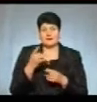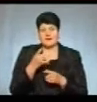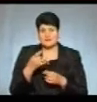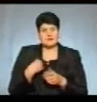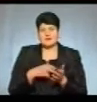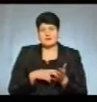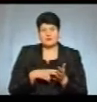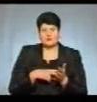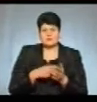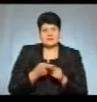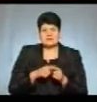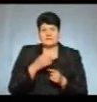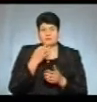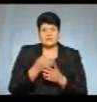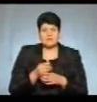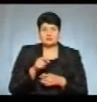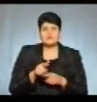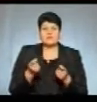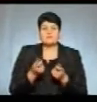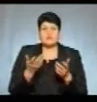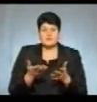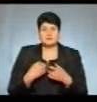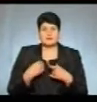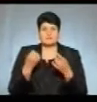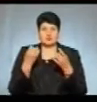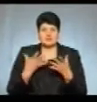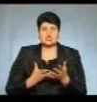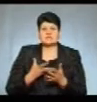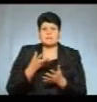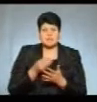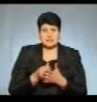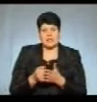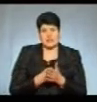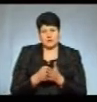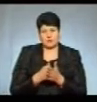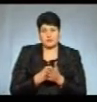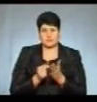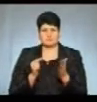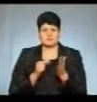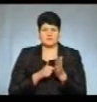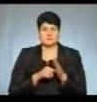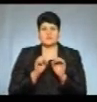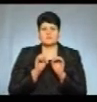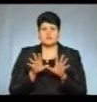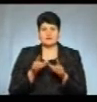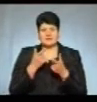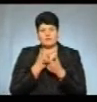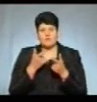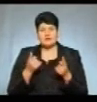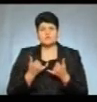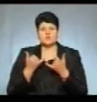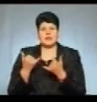боюся цієї відповідальності, тому що вона є мала. Мені простіше заплатити, але добитися якоїсь мети. Він передавав інформацію для,